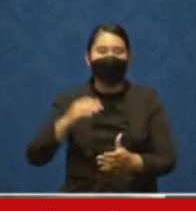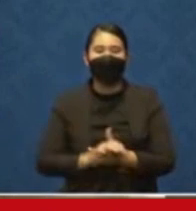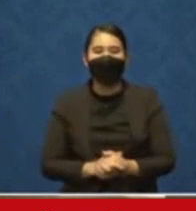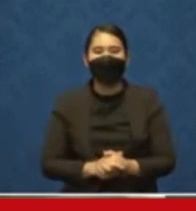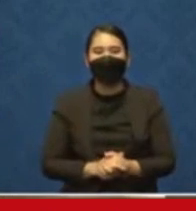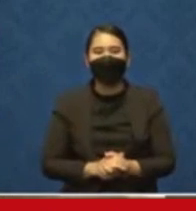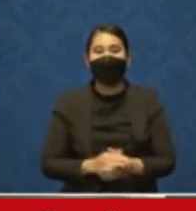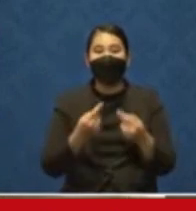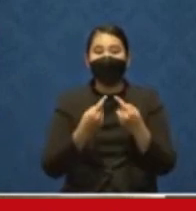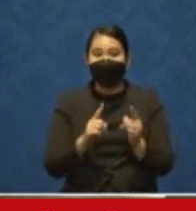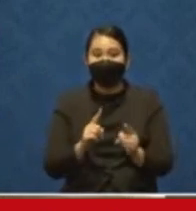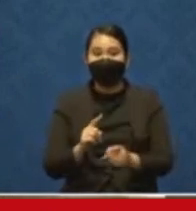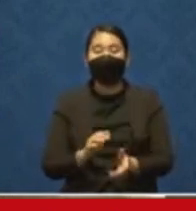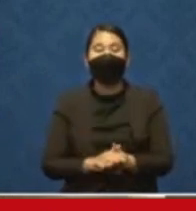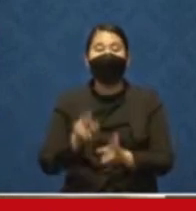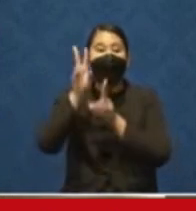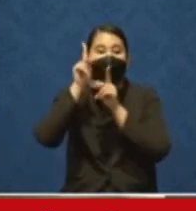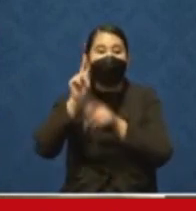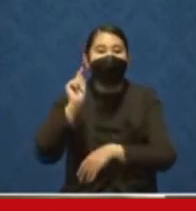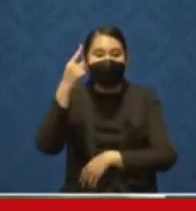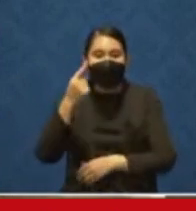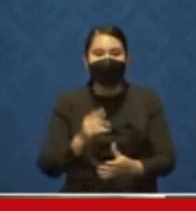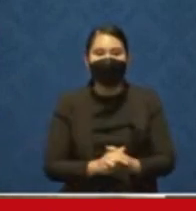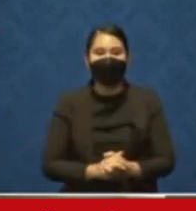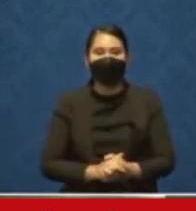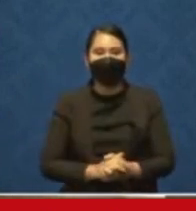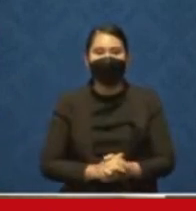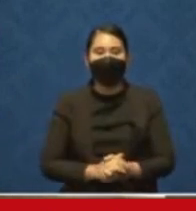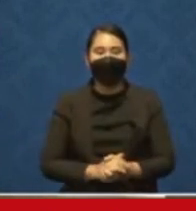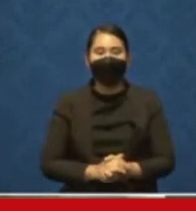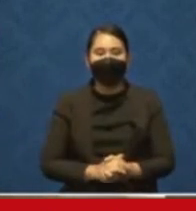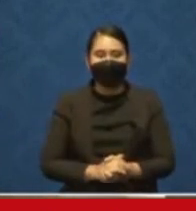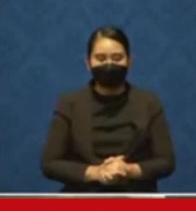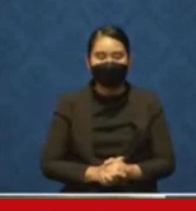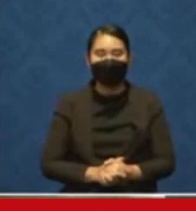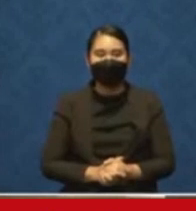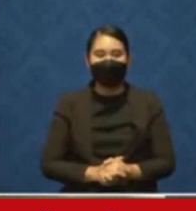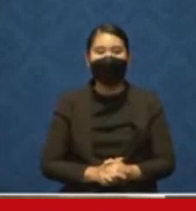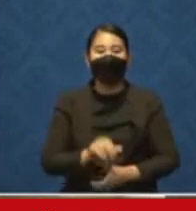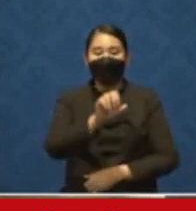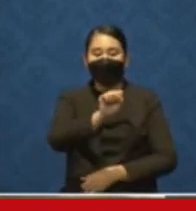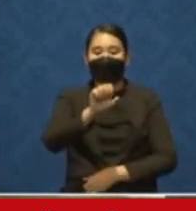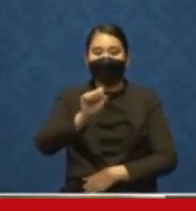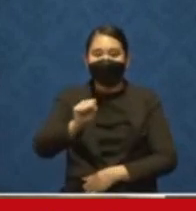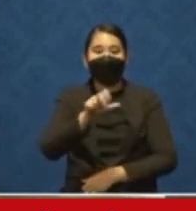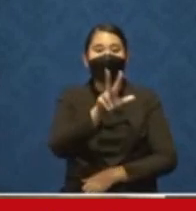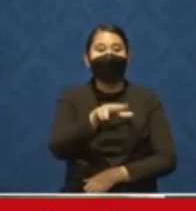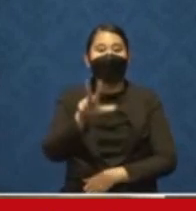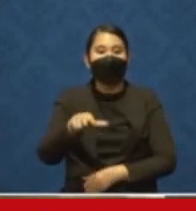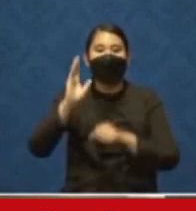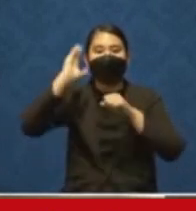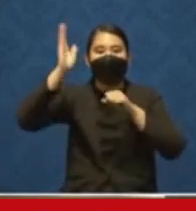เมืองทองอรรถดาเอาอีกสักเรื่องอันนี้ก็เป็นเรื่องเก่าแต่ว่าว่าเป็นเวอร์ชั่น